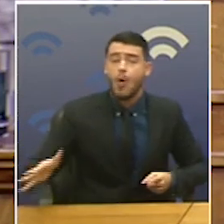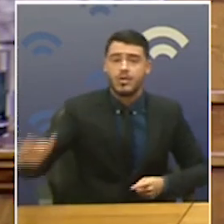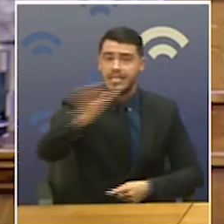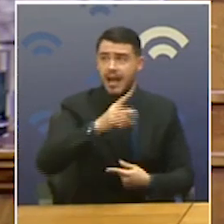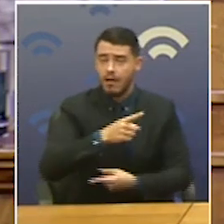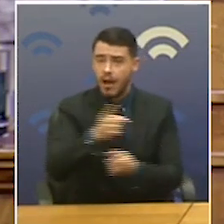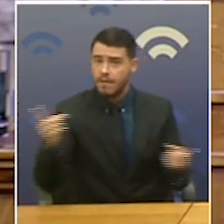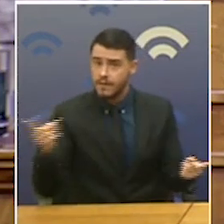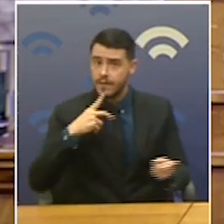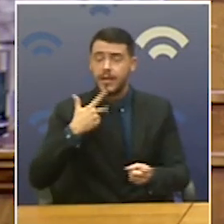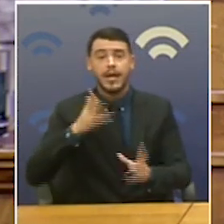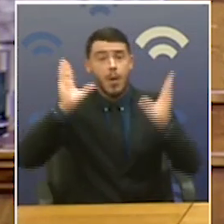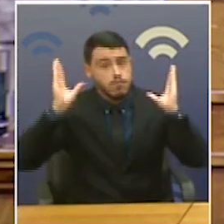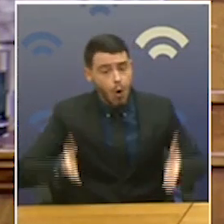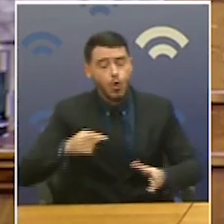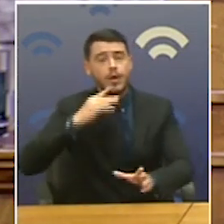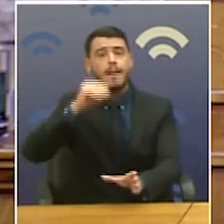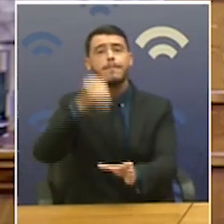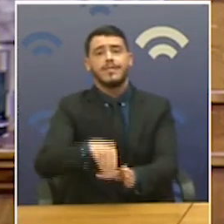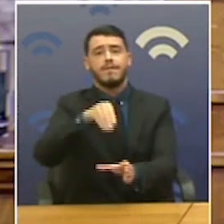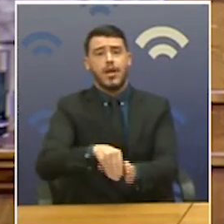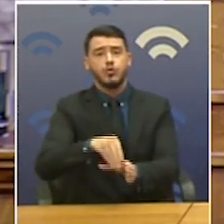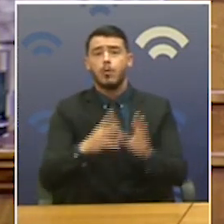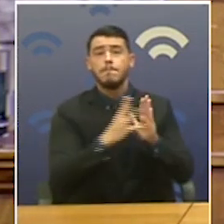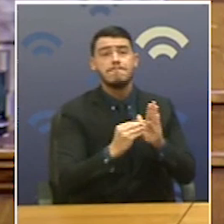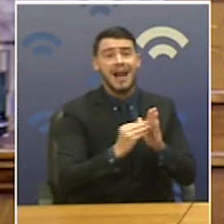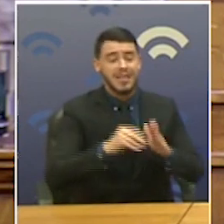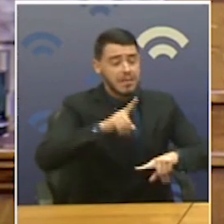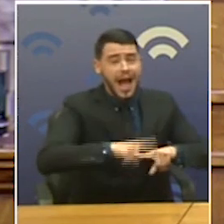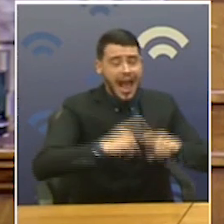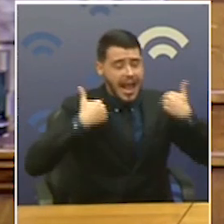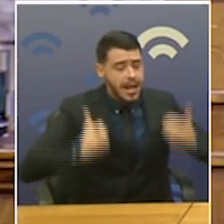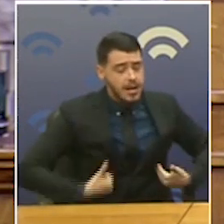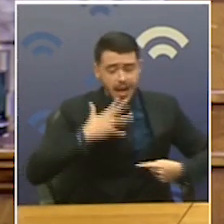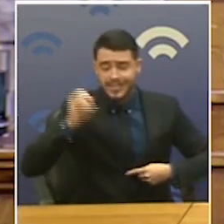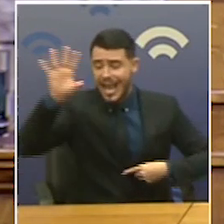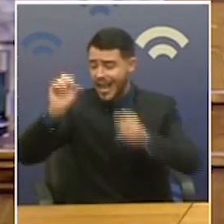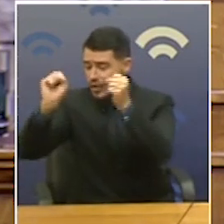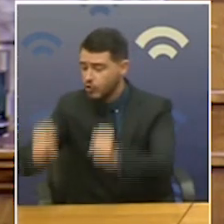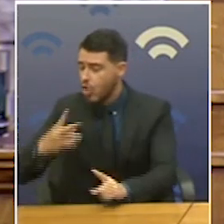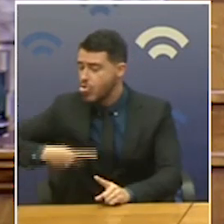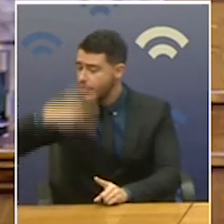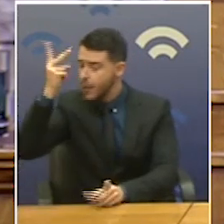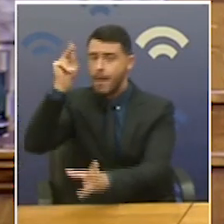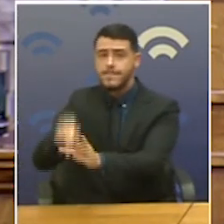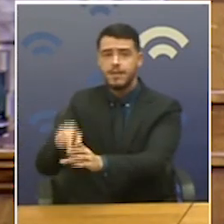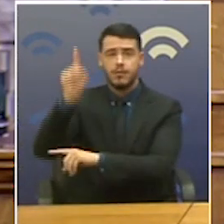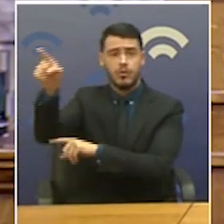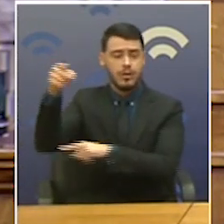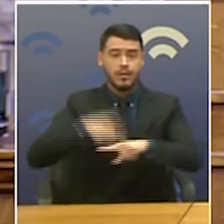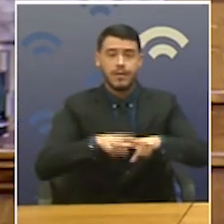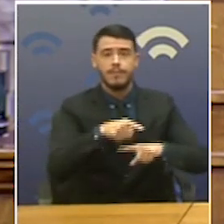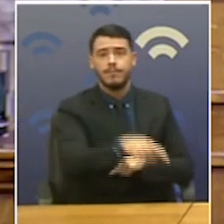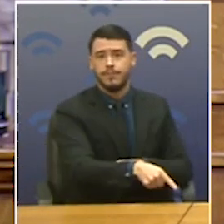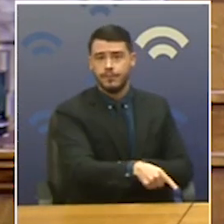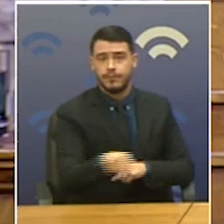αποκτούν να ψηφίζουν από το μόνιμο τόπο διαμονής τους. Μια τέτοια επέτειος όμως,